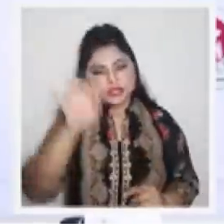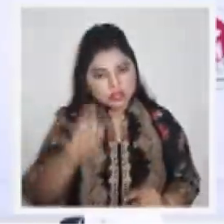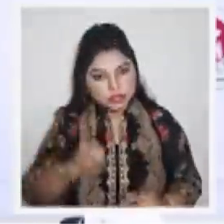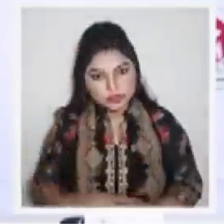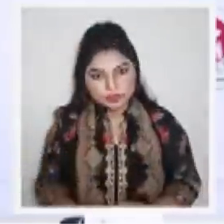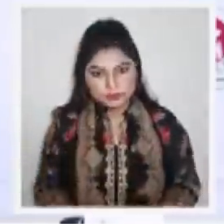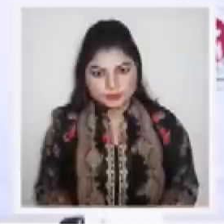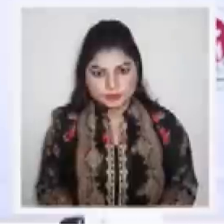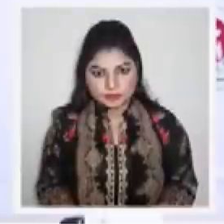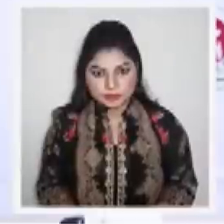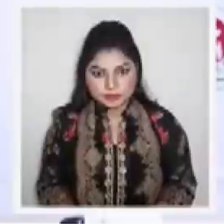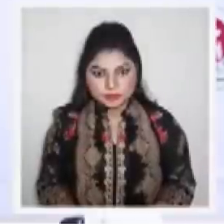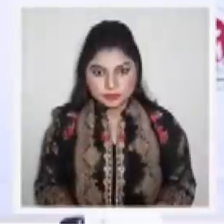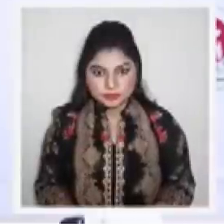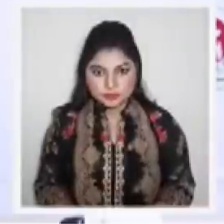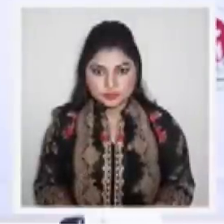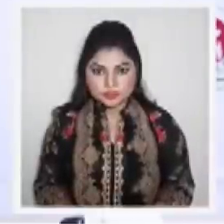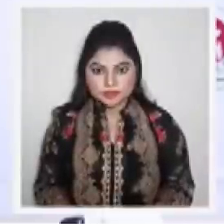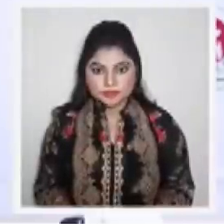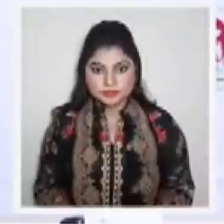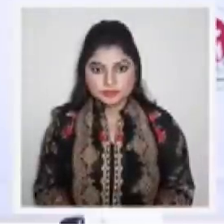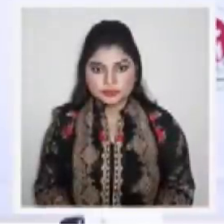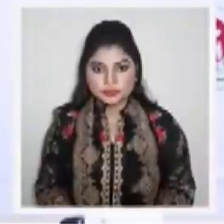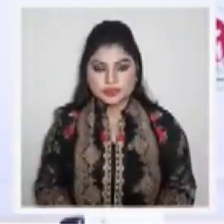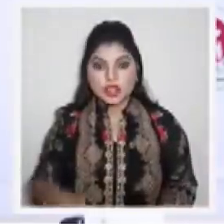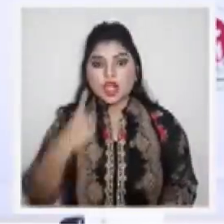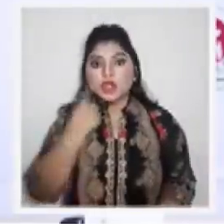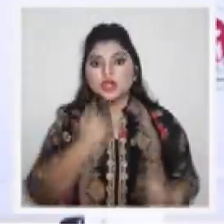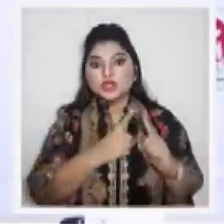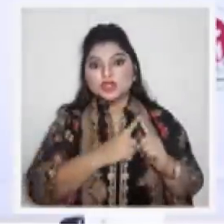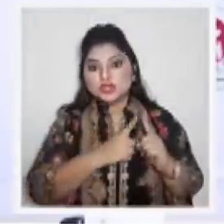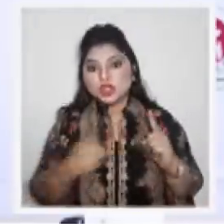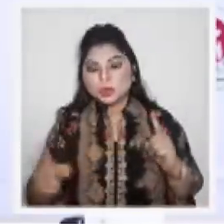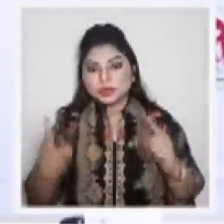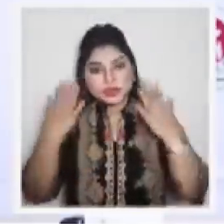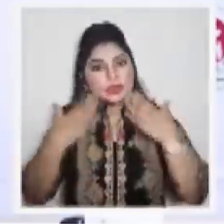22.45% এবং এ পর্যন্ত শনাক্তের হার 20.40%।